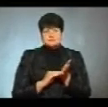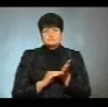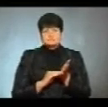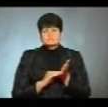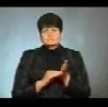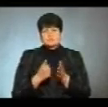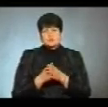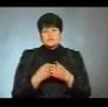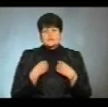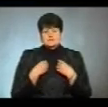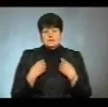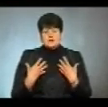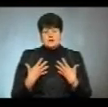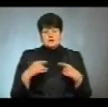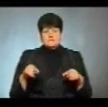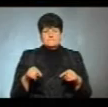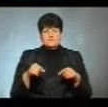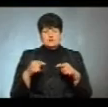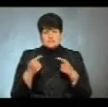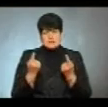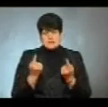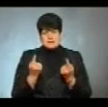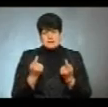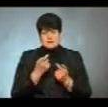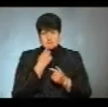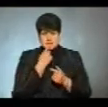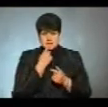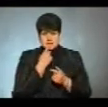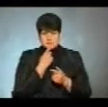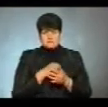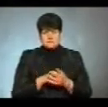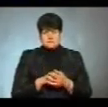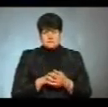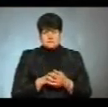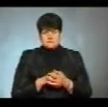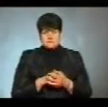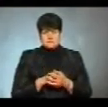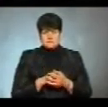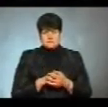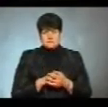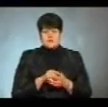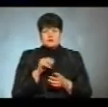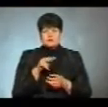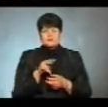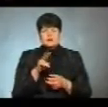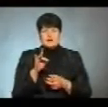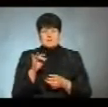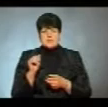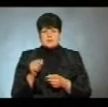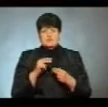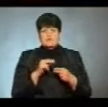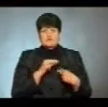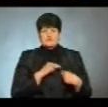до свята Воскресіння. Намалювала яйце. Людмила Репіленко працює у школі вчителем